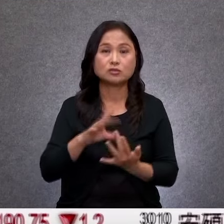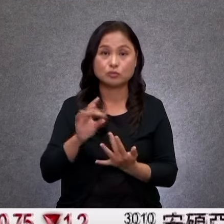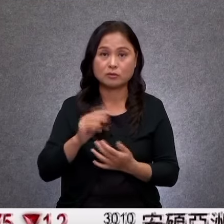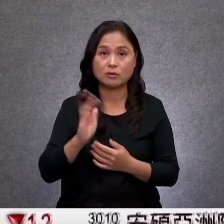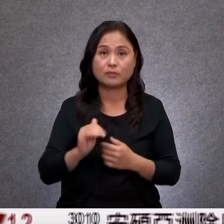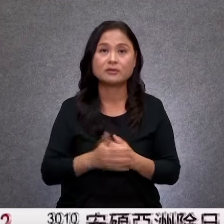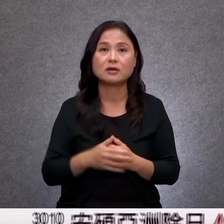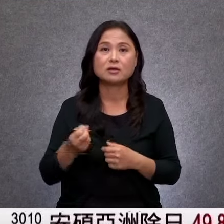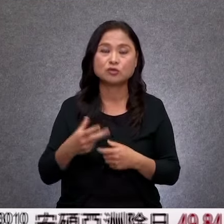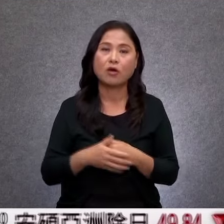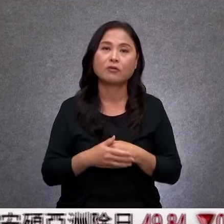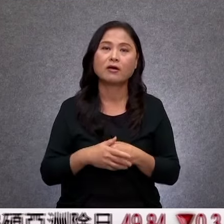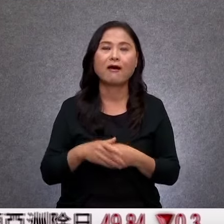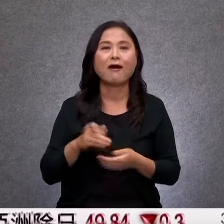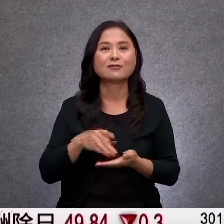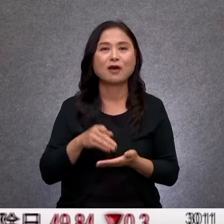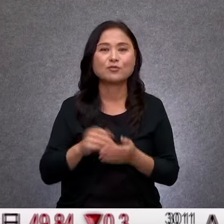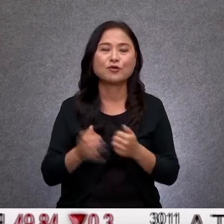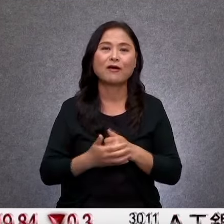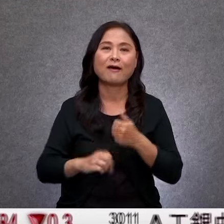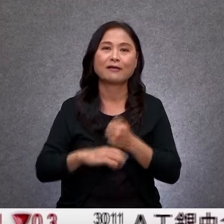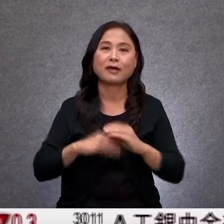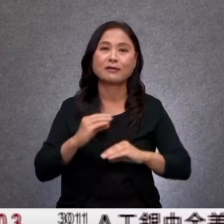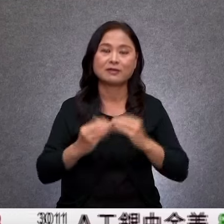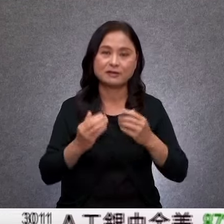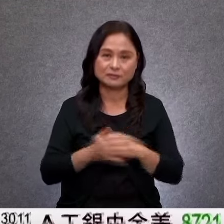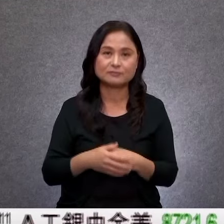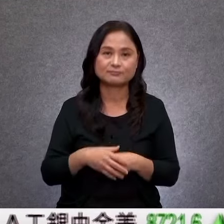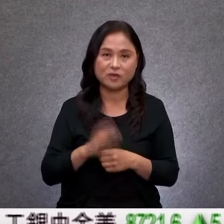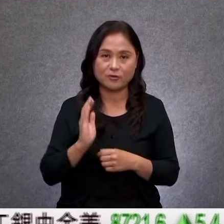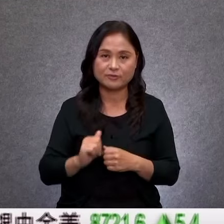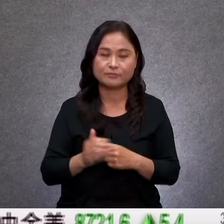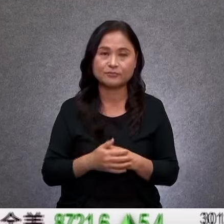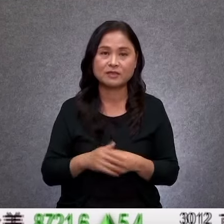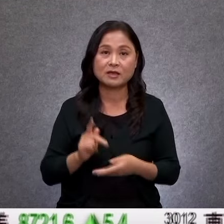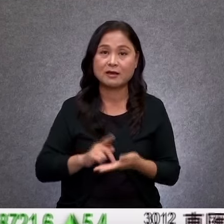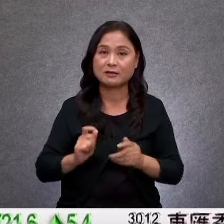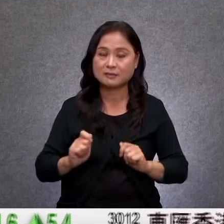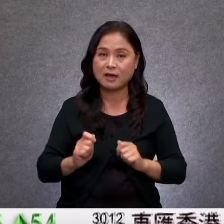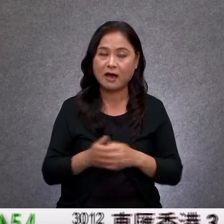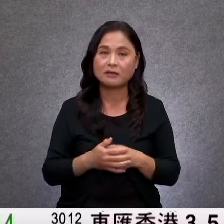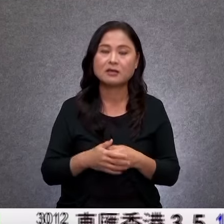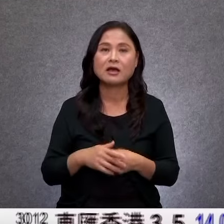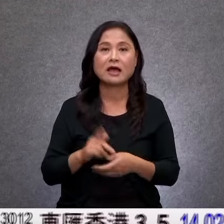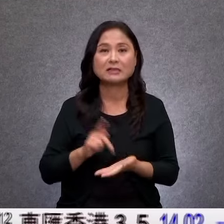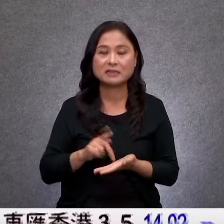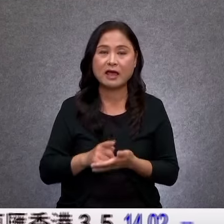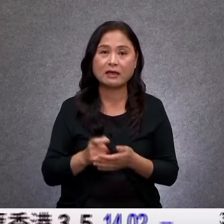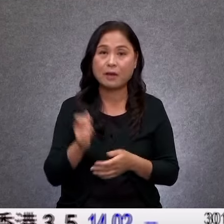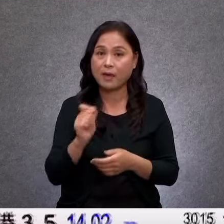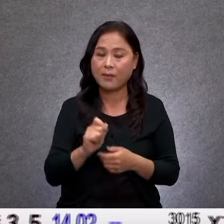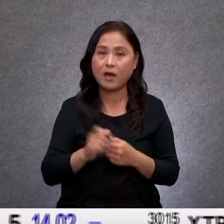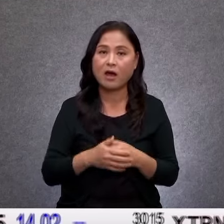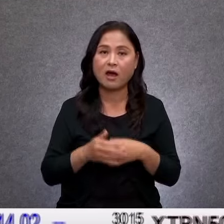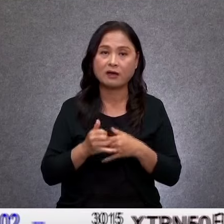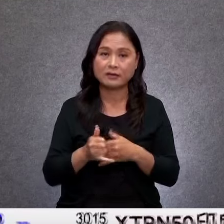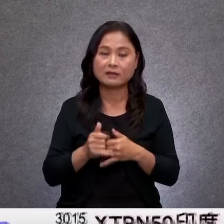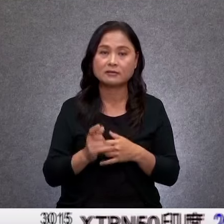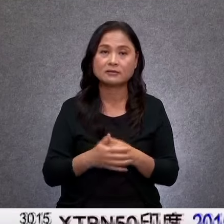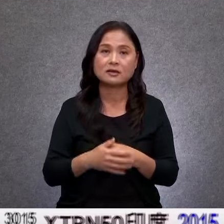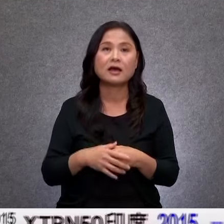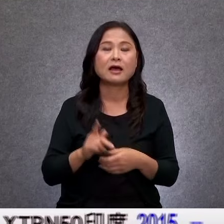投資選擇，另外一方面佢哋都可以通過咁樣咧參與我哋啲基建項目啦。至於個發債，我哋